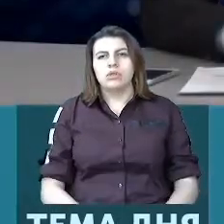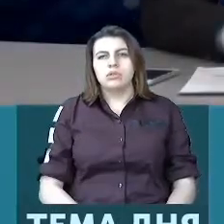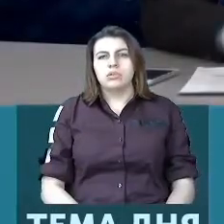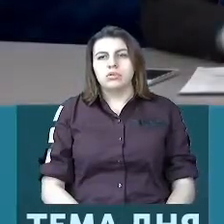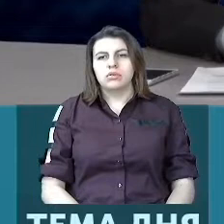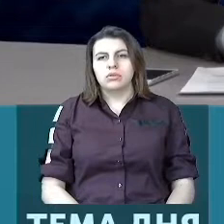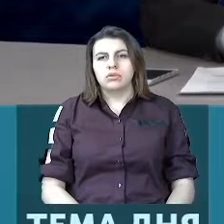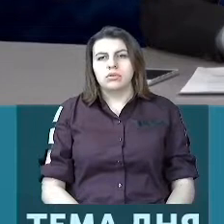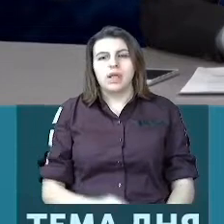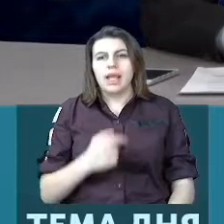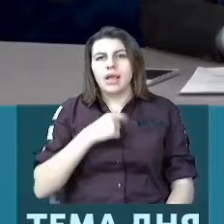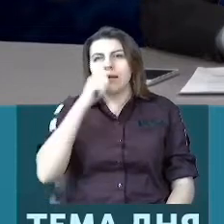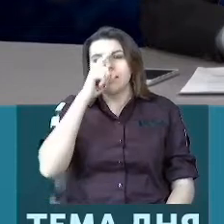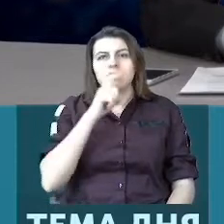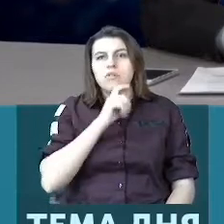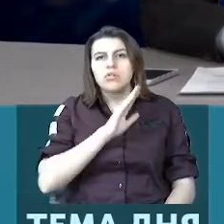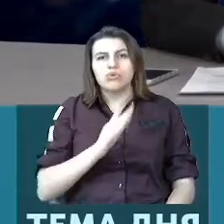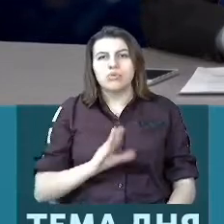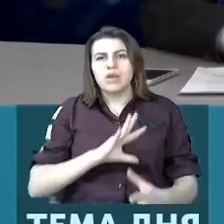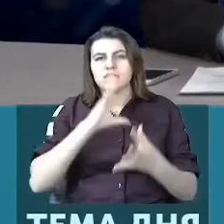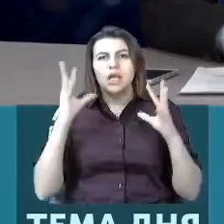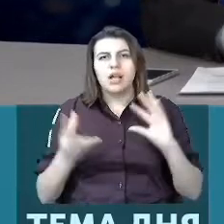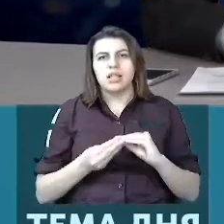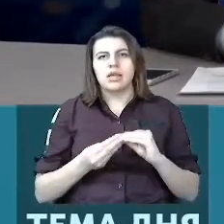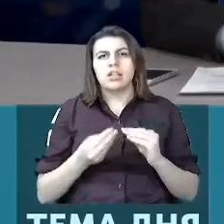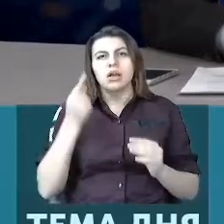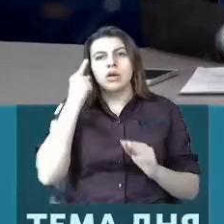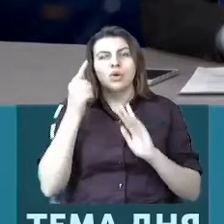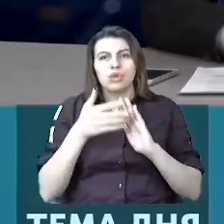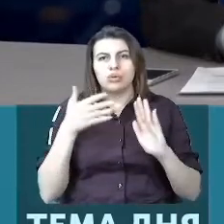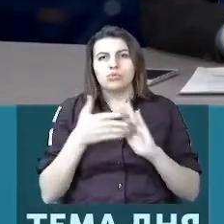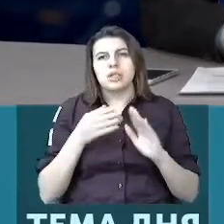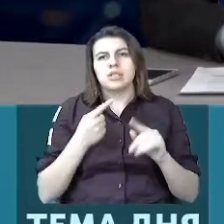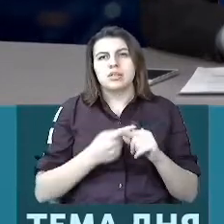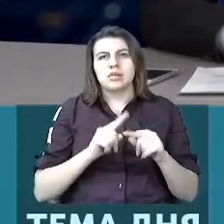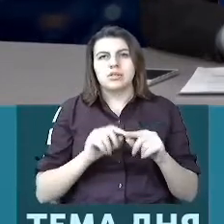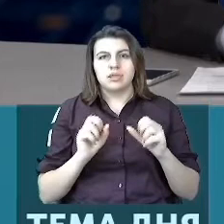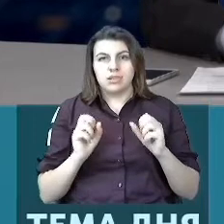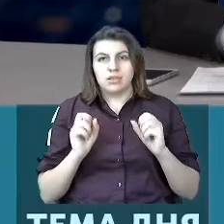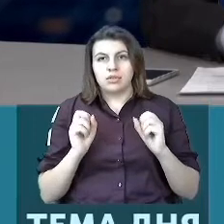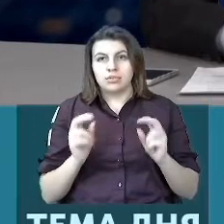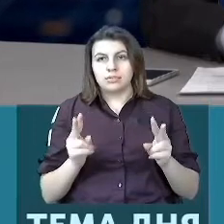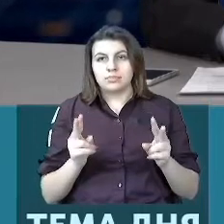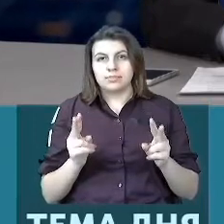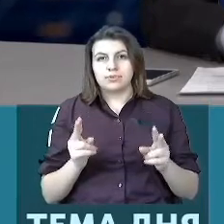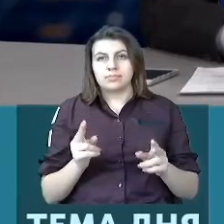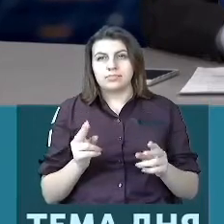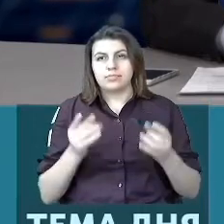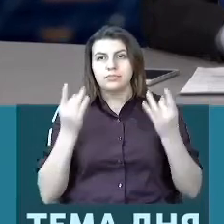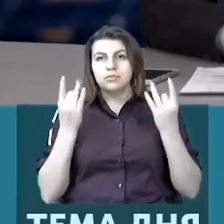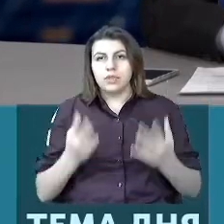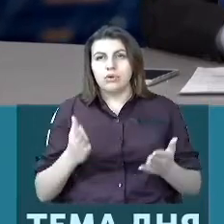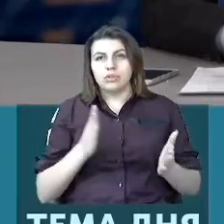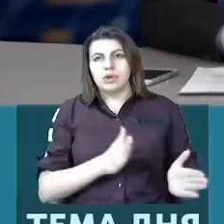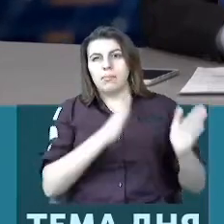Я не розумію взагалі, розумієте, це як стояв стул, його стул просто переставили в інше